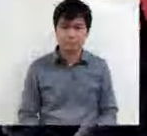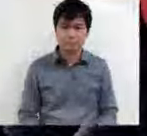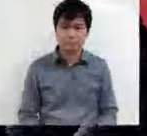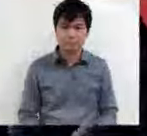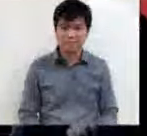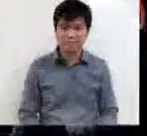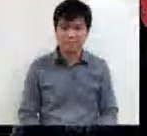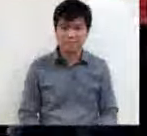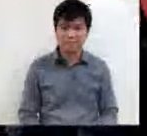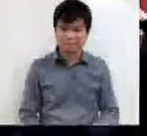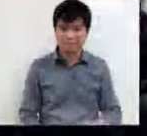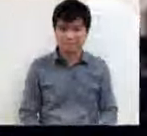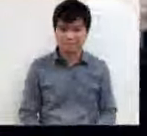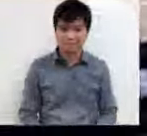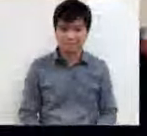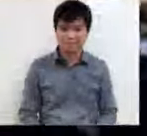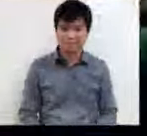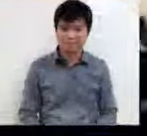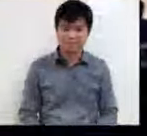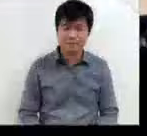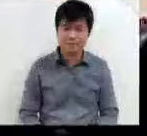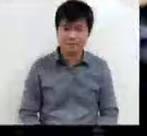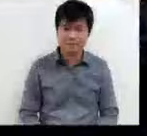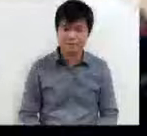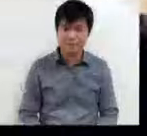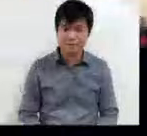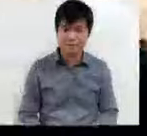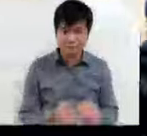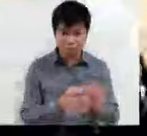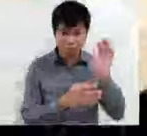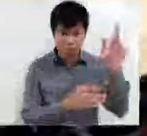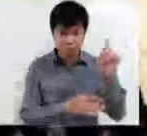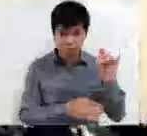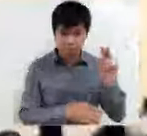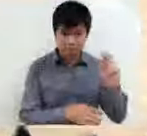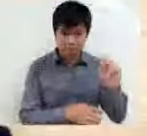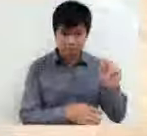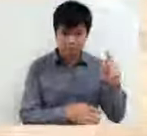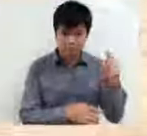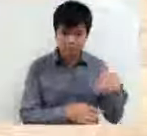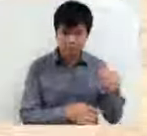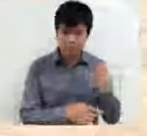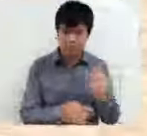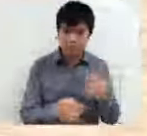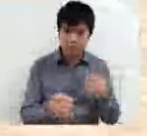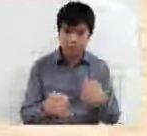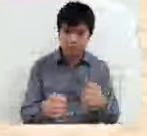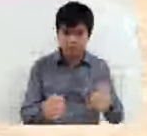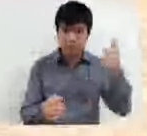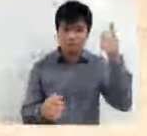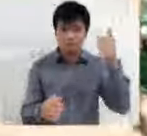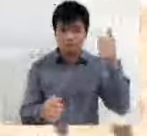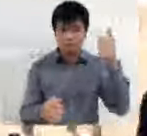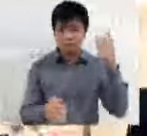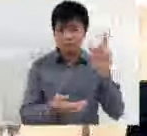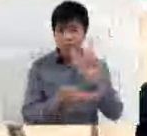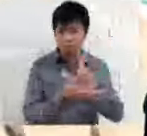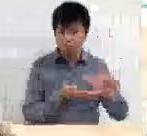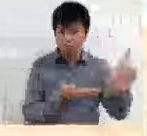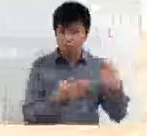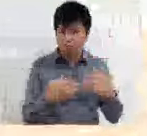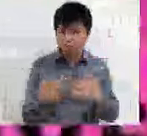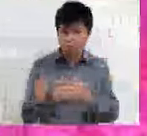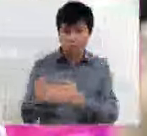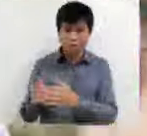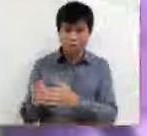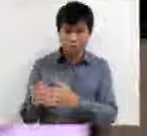And that's it right there. Sa free throw na yan ni Kevin Kiambao, naselyohan ang panalo ng De La Salle Green Archers kontra sa UP Fighting Maroons